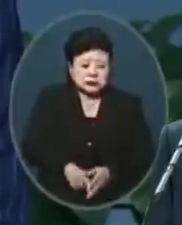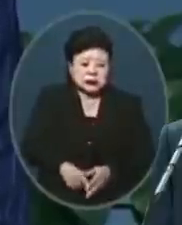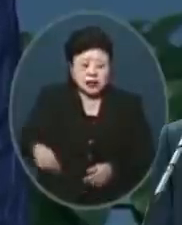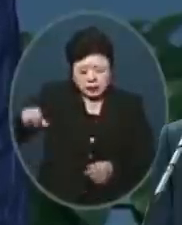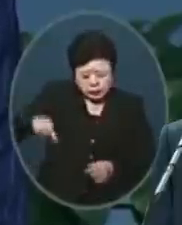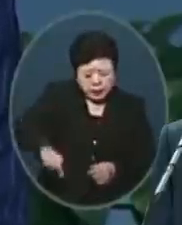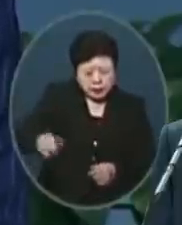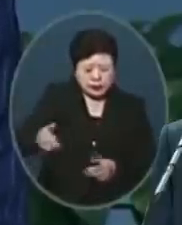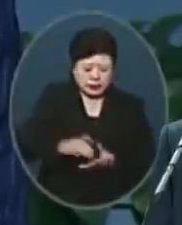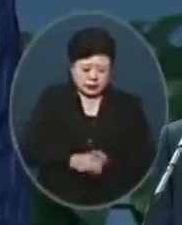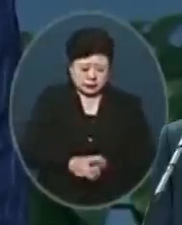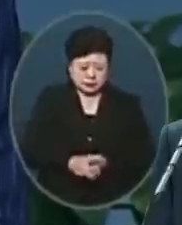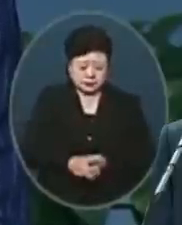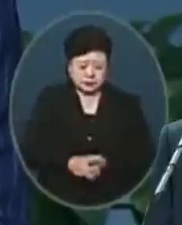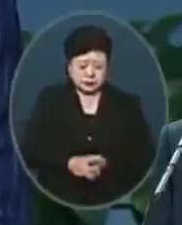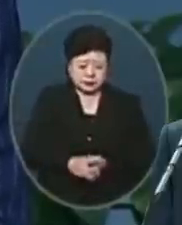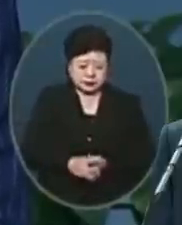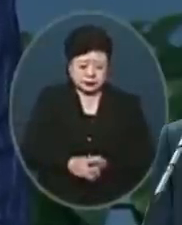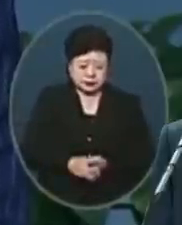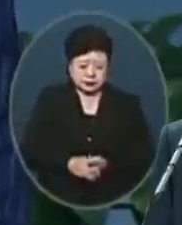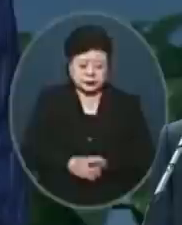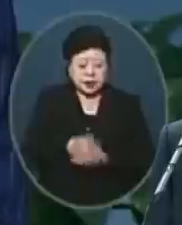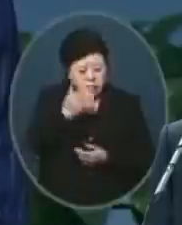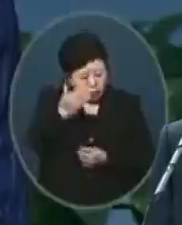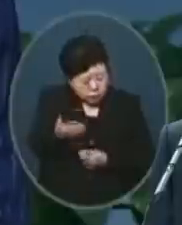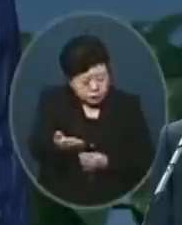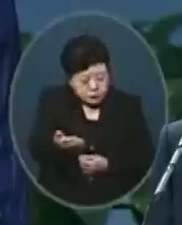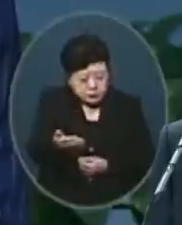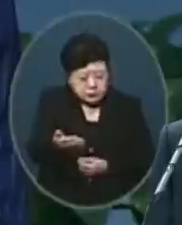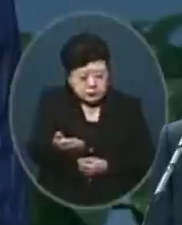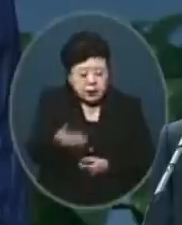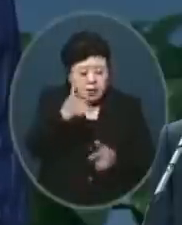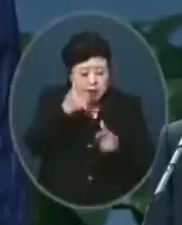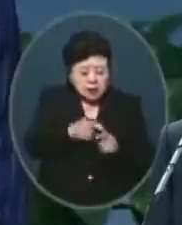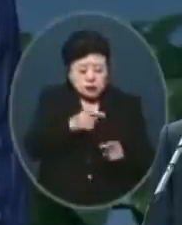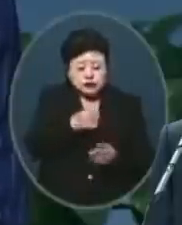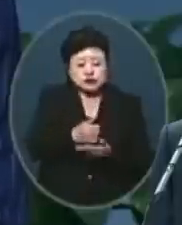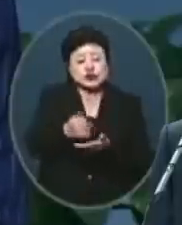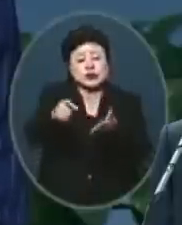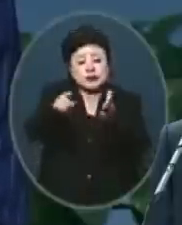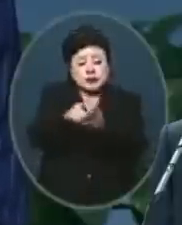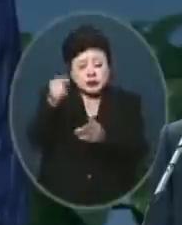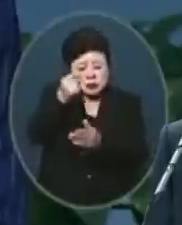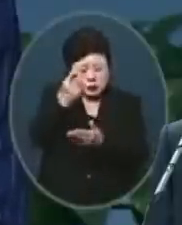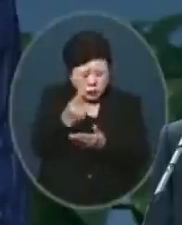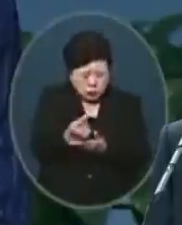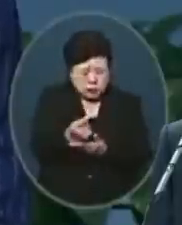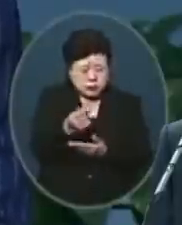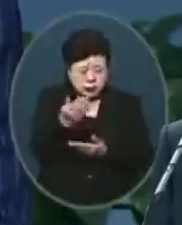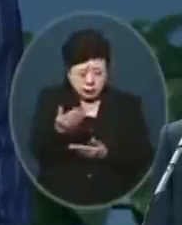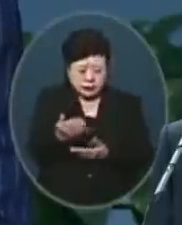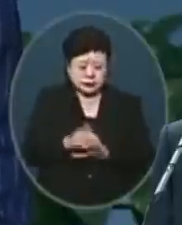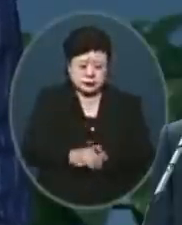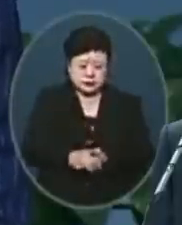반품밖에 안 되는 것입니다. 여러분 예수를 구주로 믿고 성령 모신 여러분은